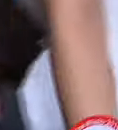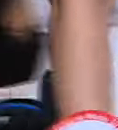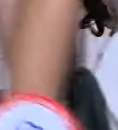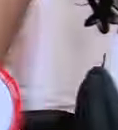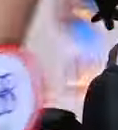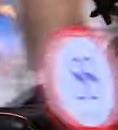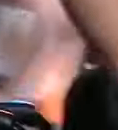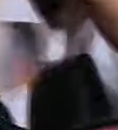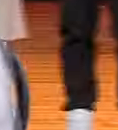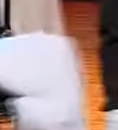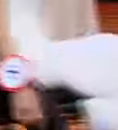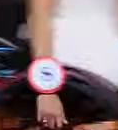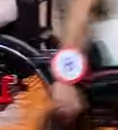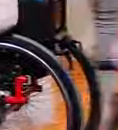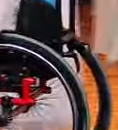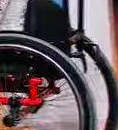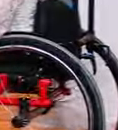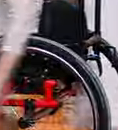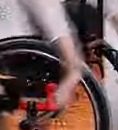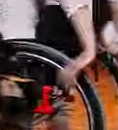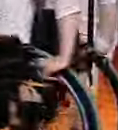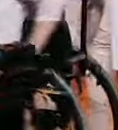I know you can show me.